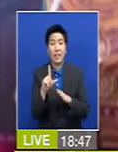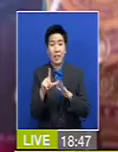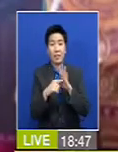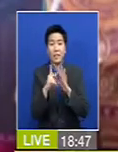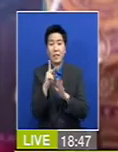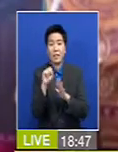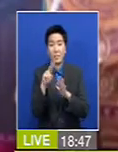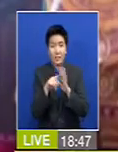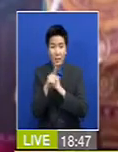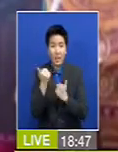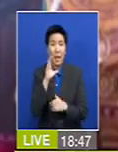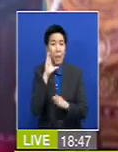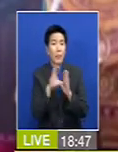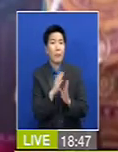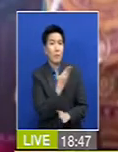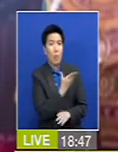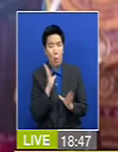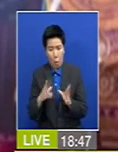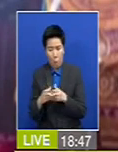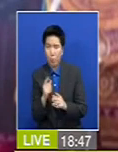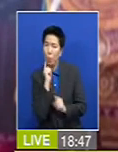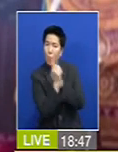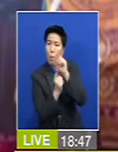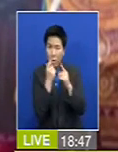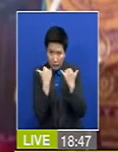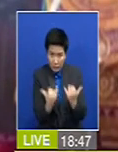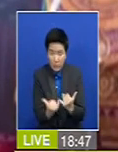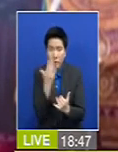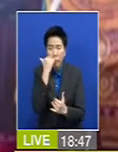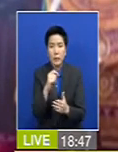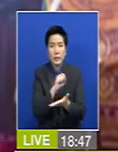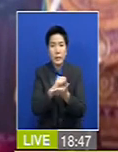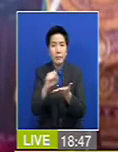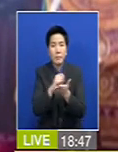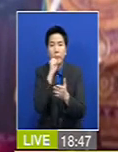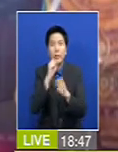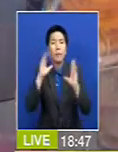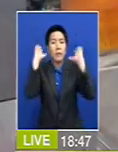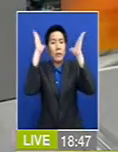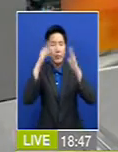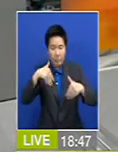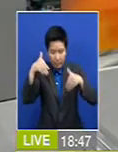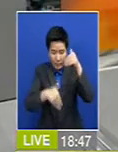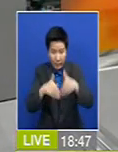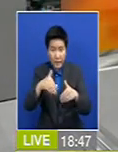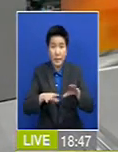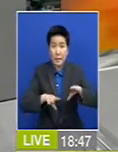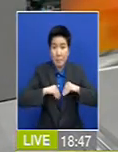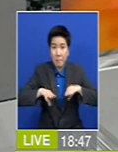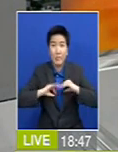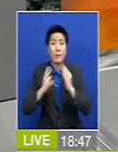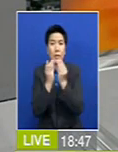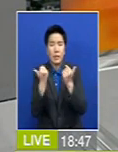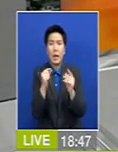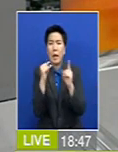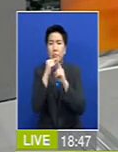คนคนเดียวกับที่กำลังถูกกระแสคนกลุ่มหนึ่งโจมตีอยู่ในขณะนี้เพราะว่าท่านไปแต่งเพลงรณรงค์ประชามติแต่คำครหาที่